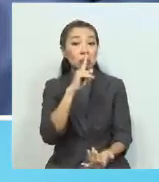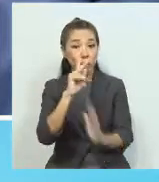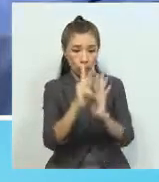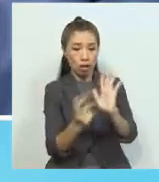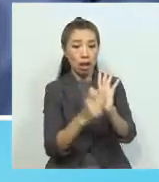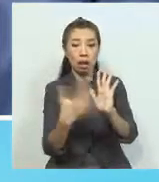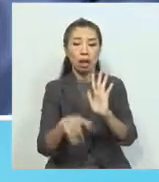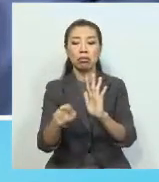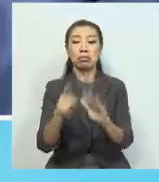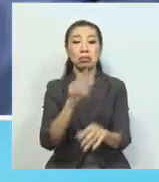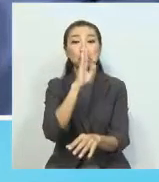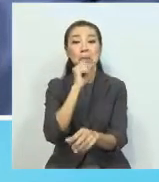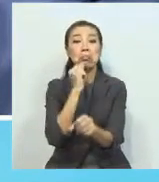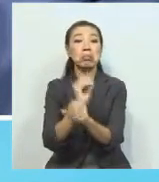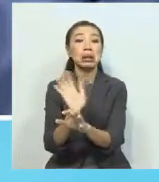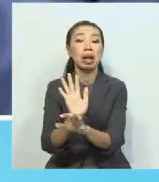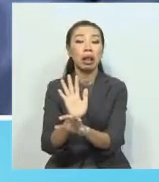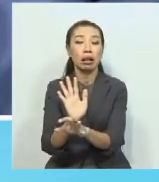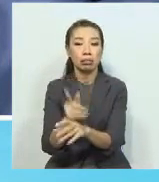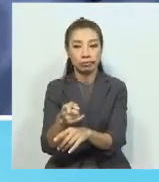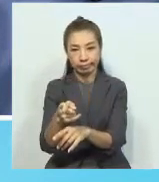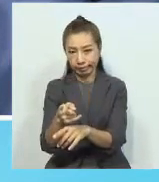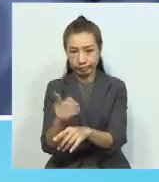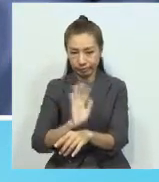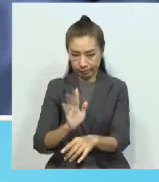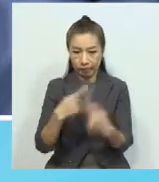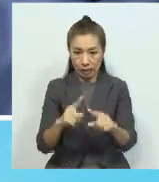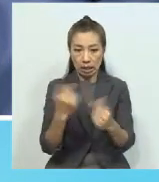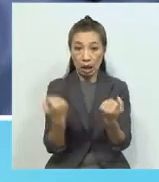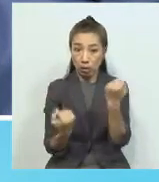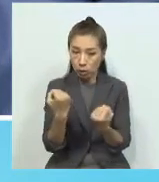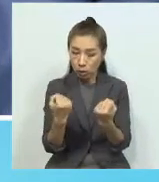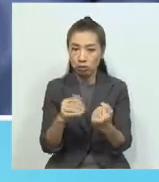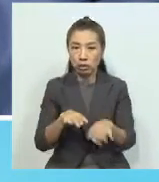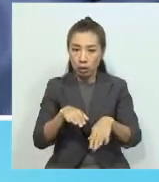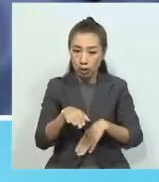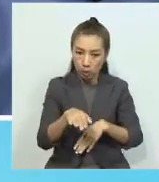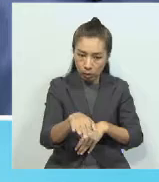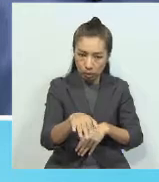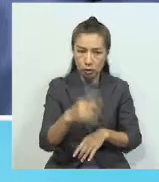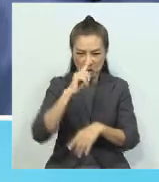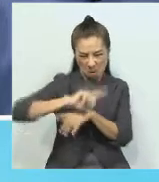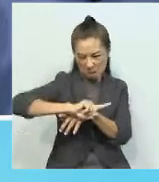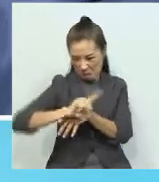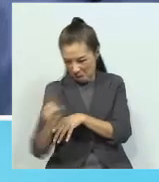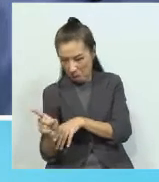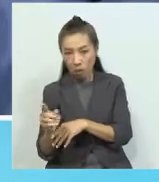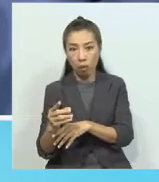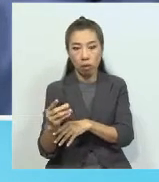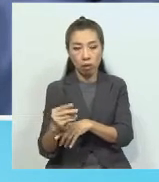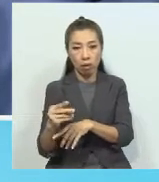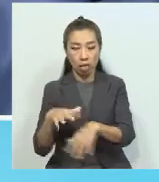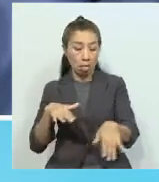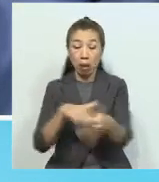ราะนั้นทุกคนก็ขอให้ระมัดระวังด้วยในการใช้รถใช้ถนนวันนี้ขับรถความเร็วมากเกินไปทำให้เกิดผลกระทบต่อชีวิ